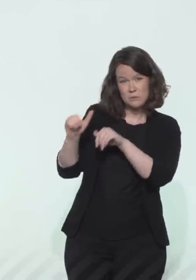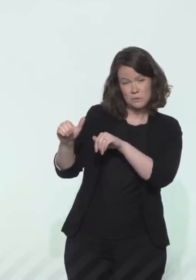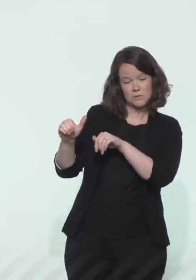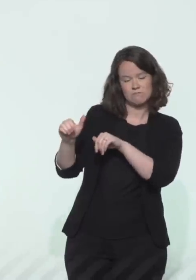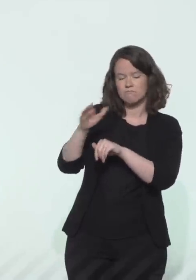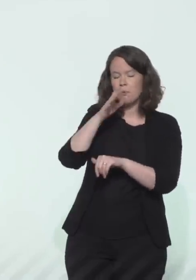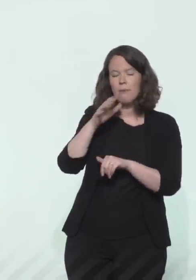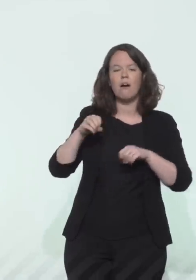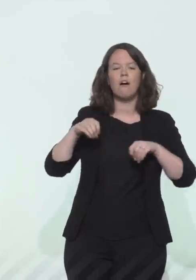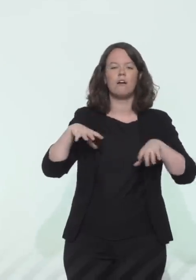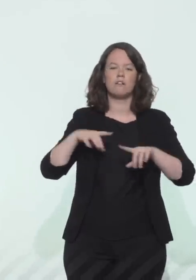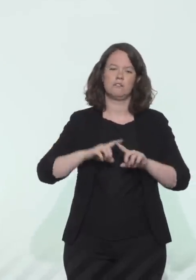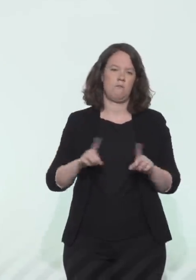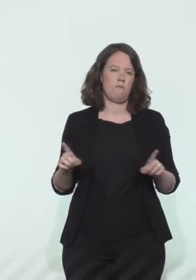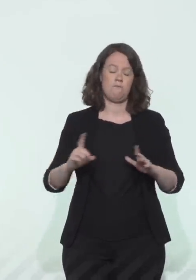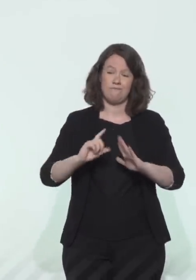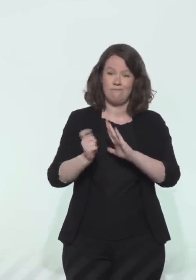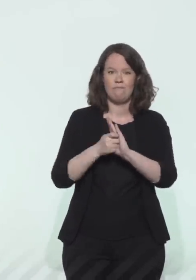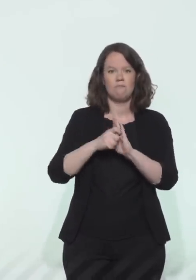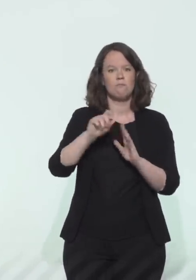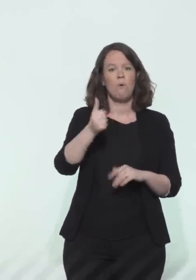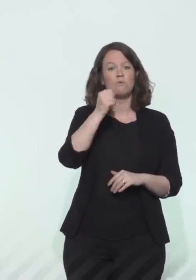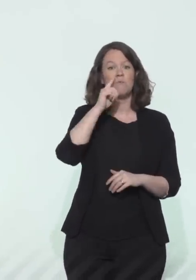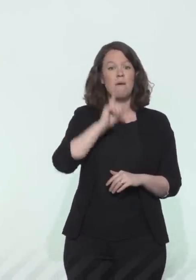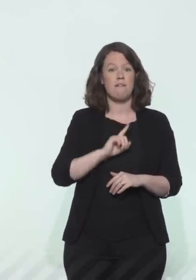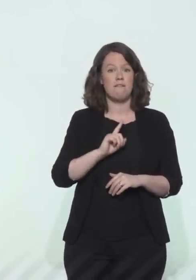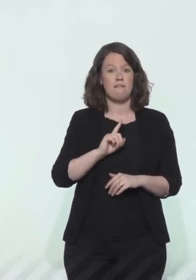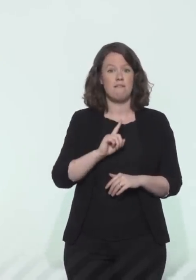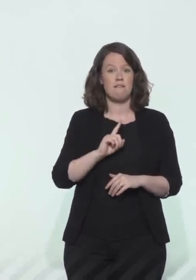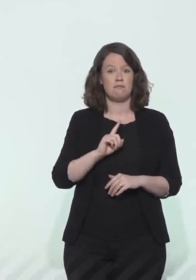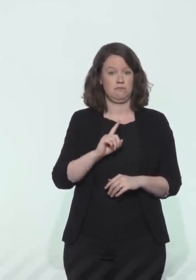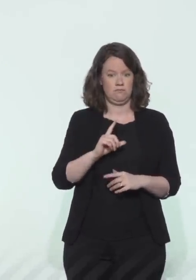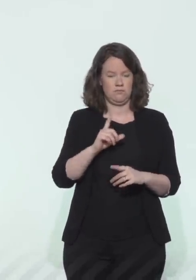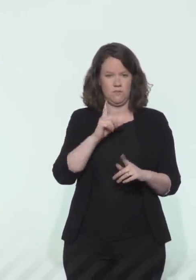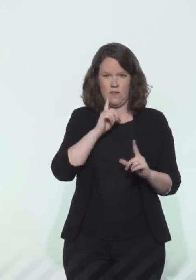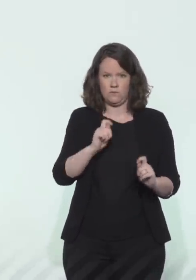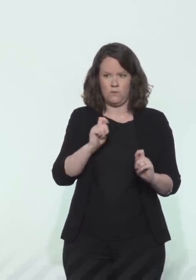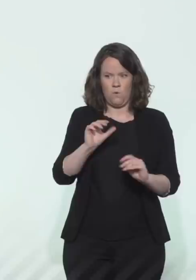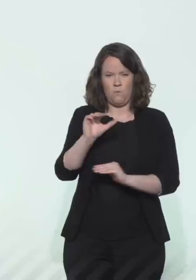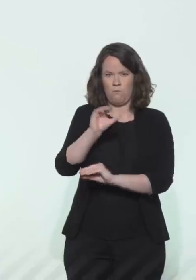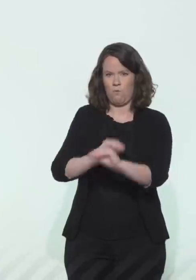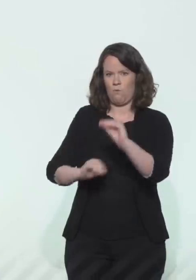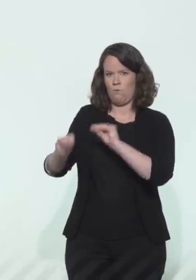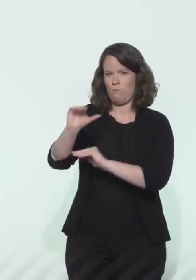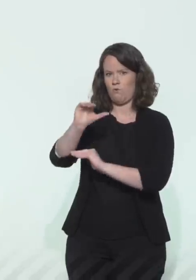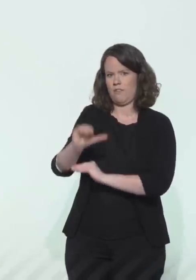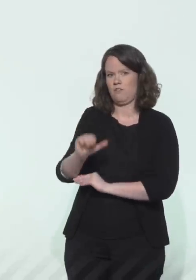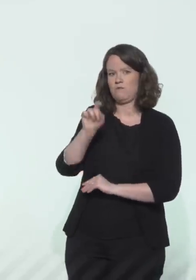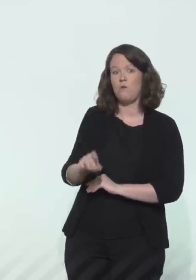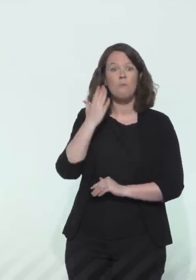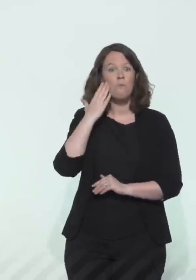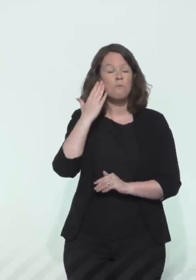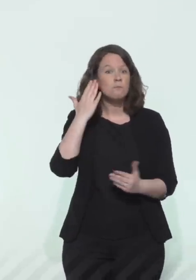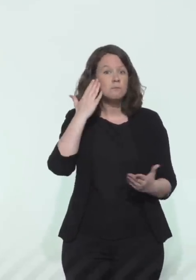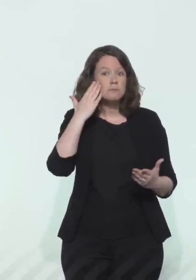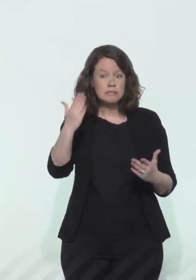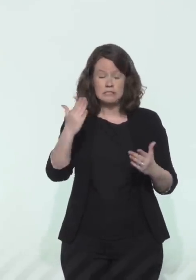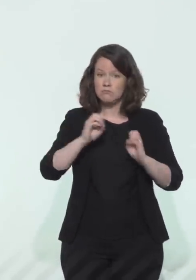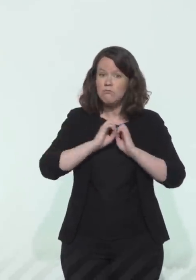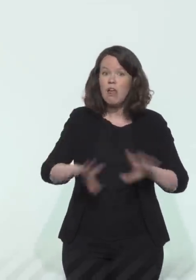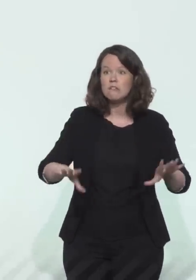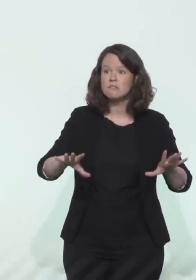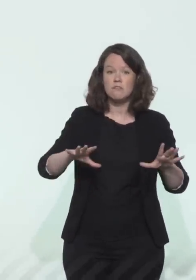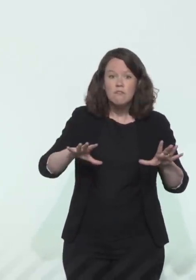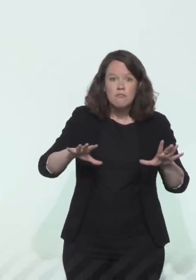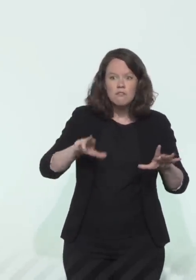au moment où nous levons le confinement, parce que s'il y avait une reprise épidémique, eh bien, très rapidement, nous pourrions atteindre une saturation des réa, et ça,